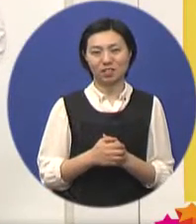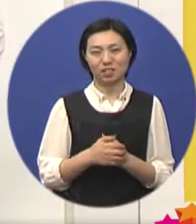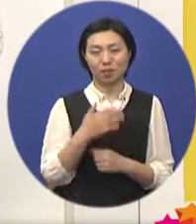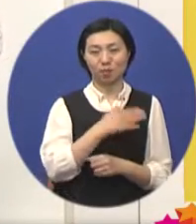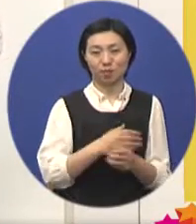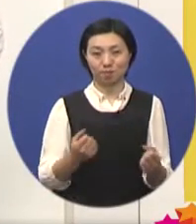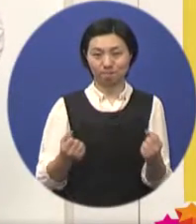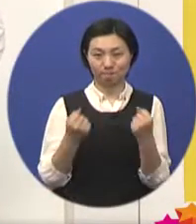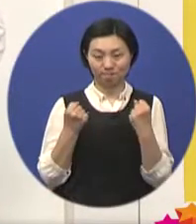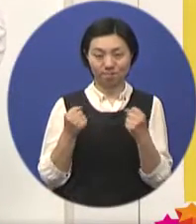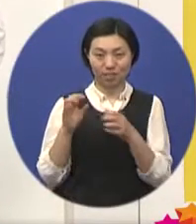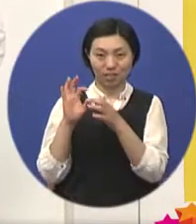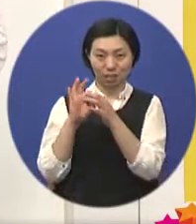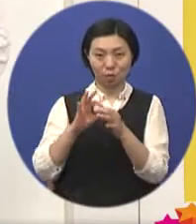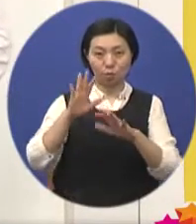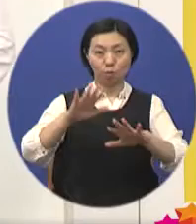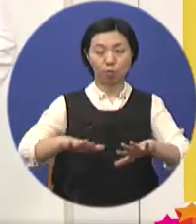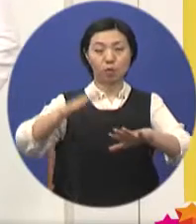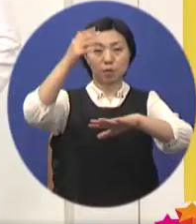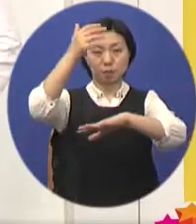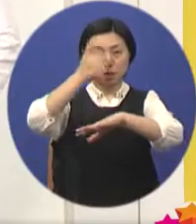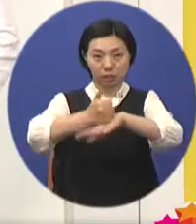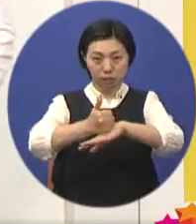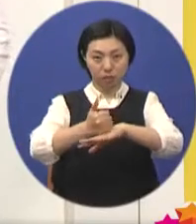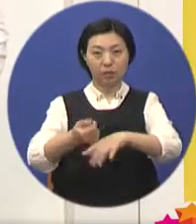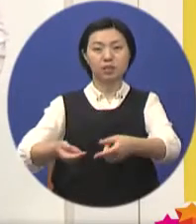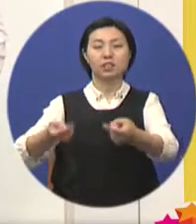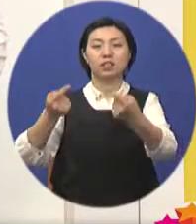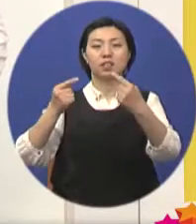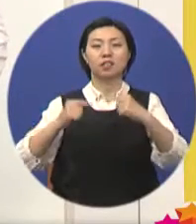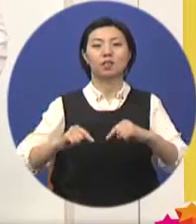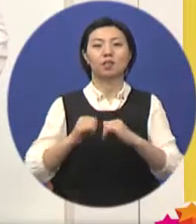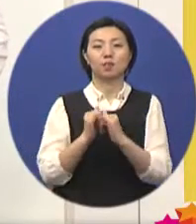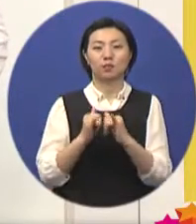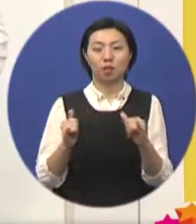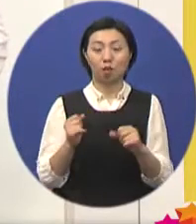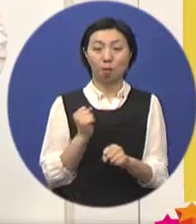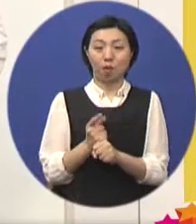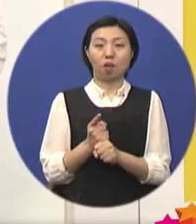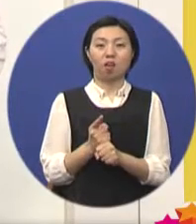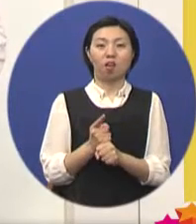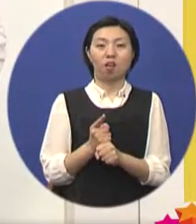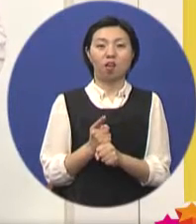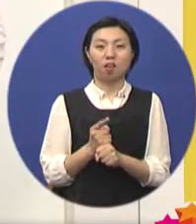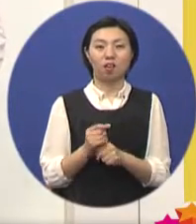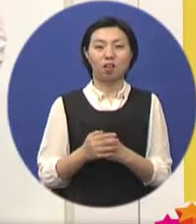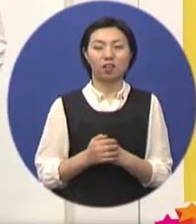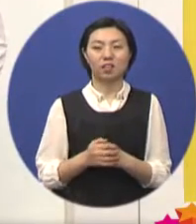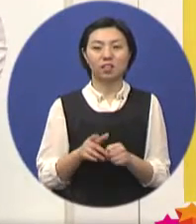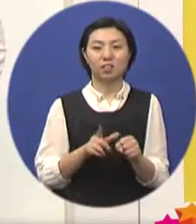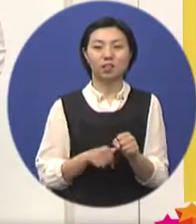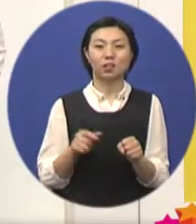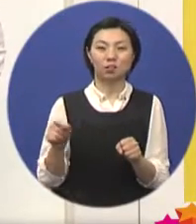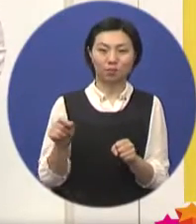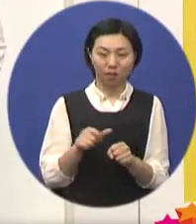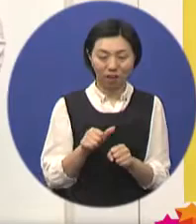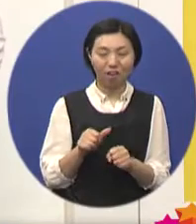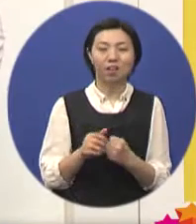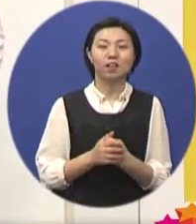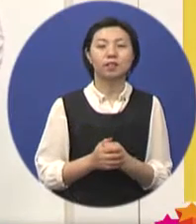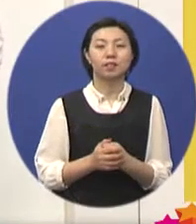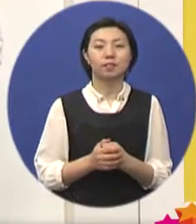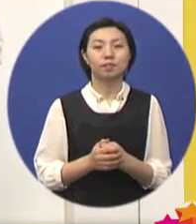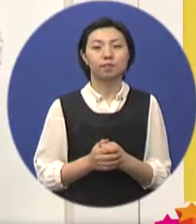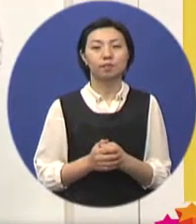자, 계속해서 오늘의 마지막 참여자인가요? 그런가 네. 벌써 그래요? 만나보겠습니다. 아유, 시간이 안녕하세요. 네.